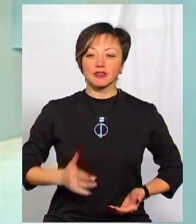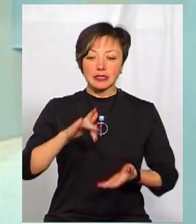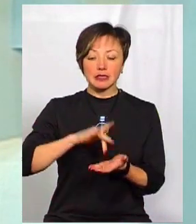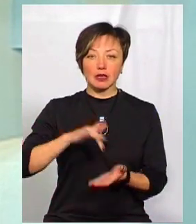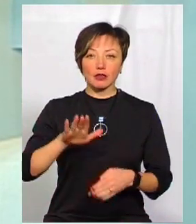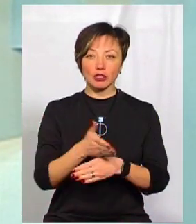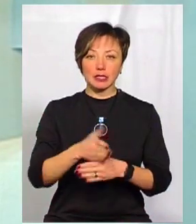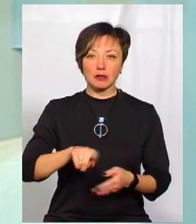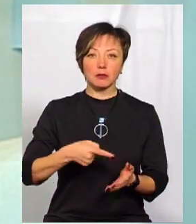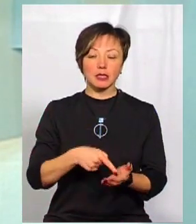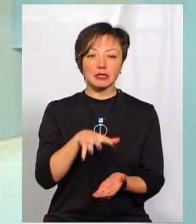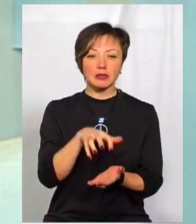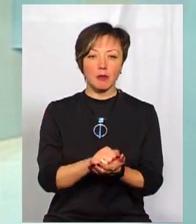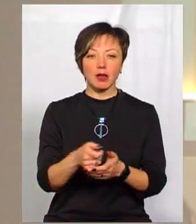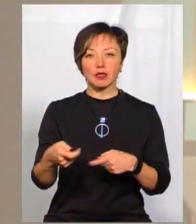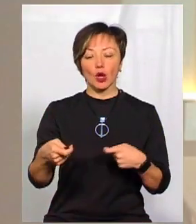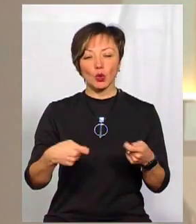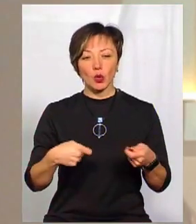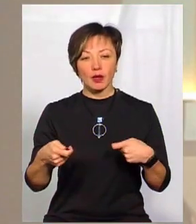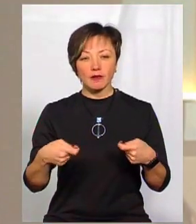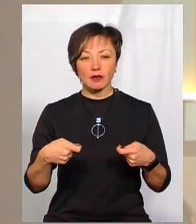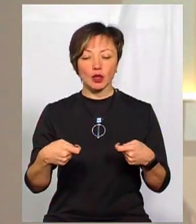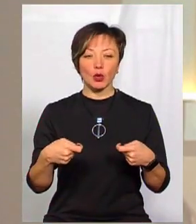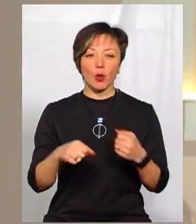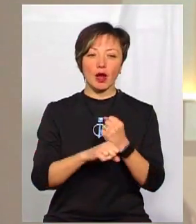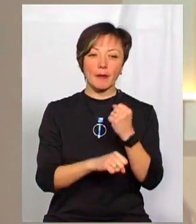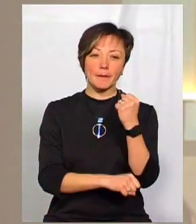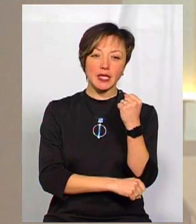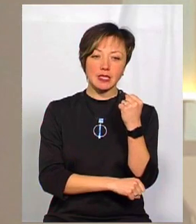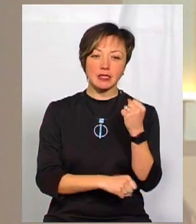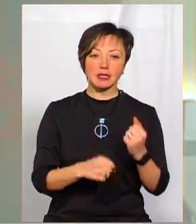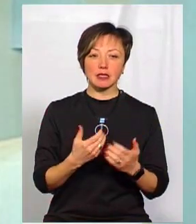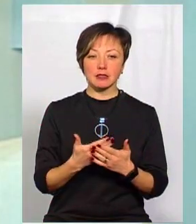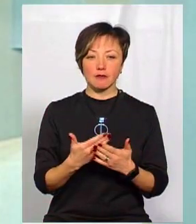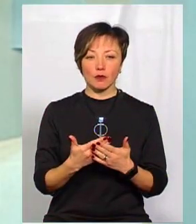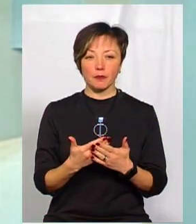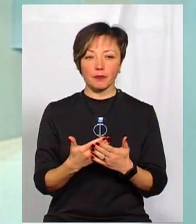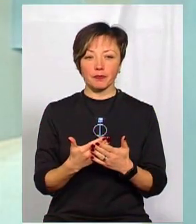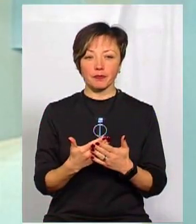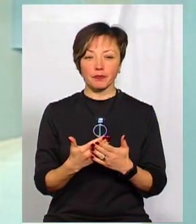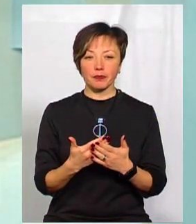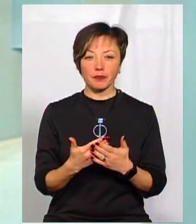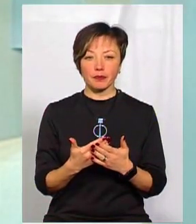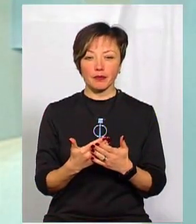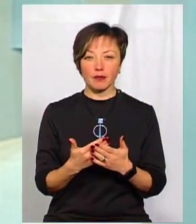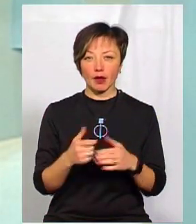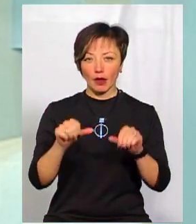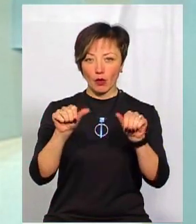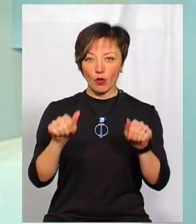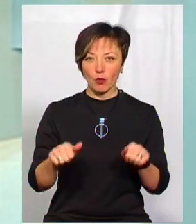частині міста і займалися торгівлею, ремісництвом. Ось, скажімо, образ